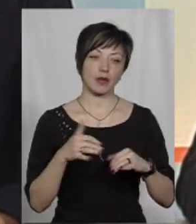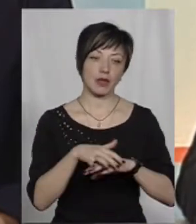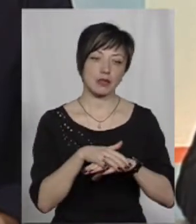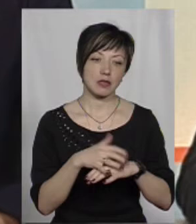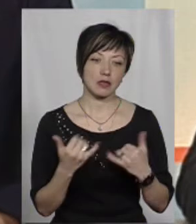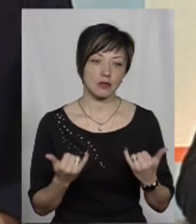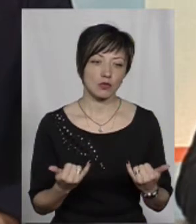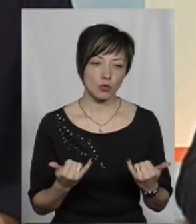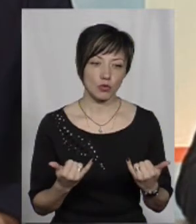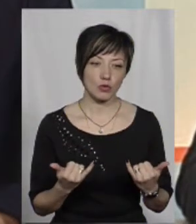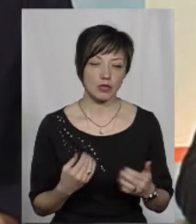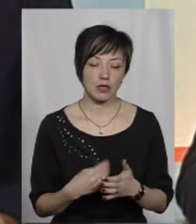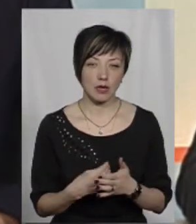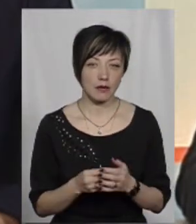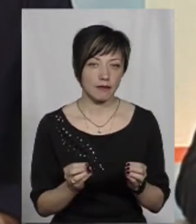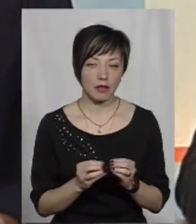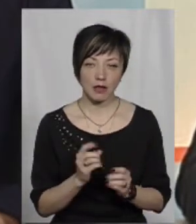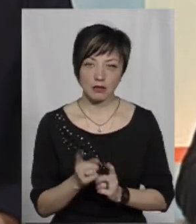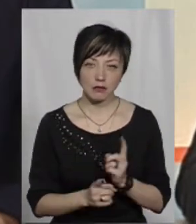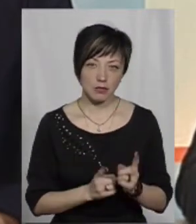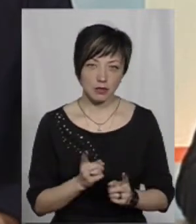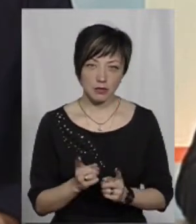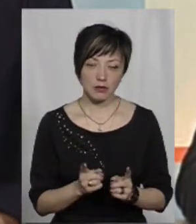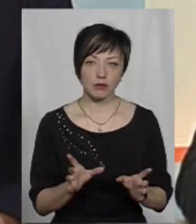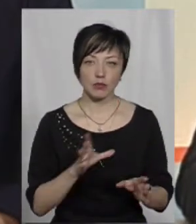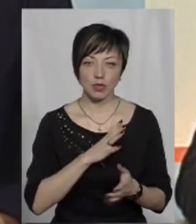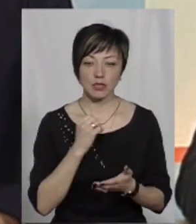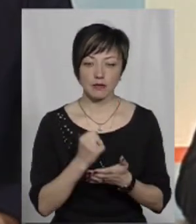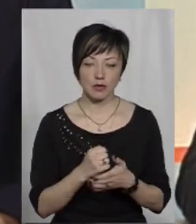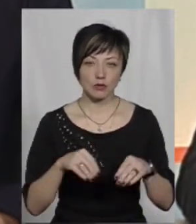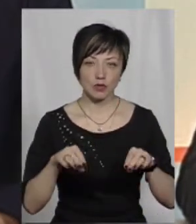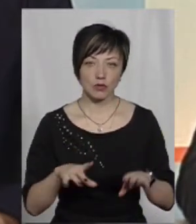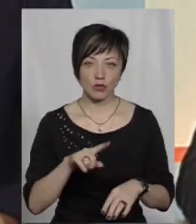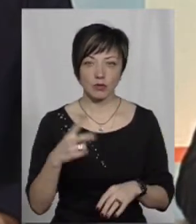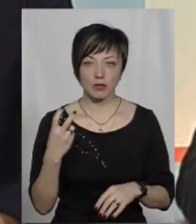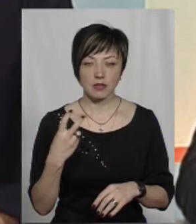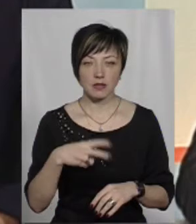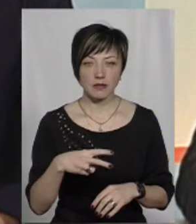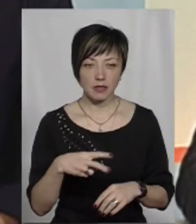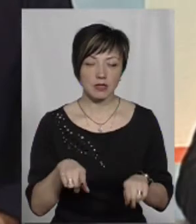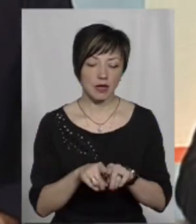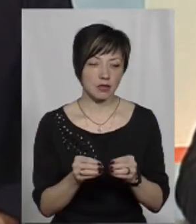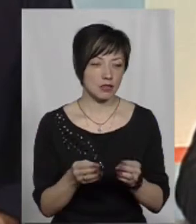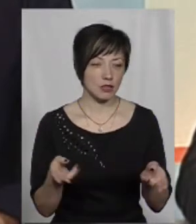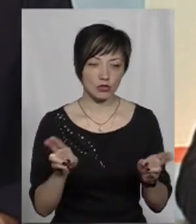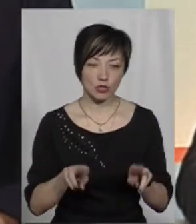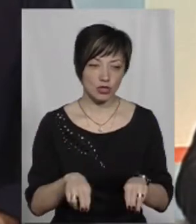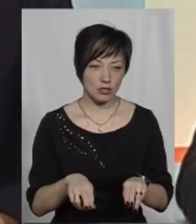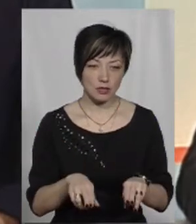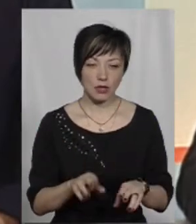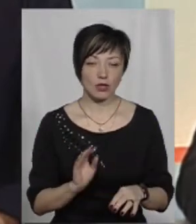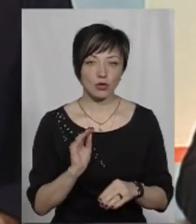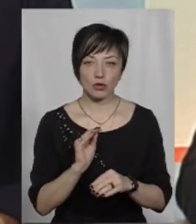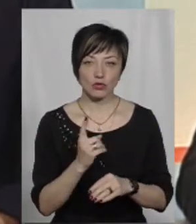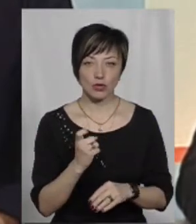на сьогодні тарифи незмінні. Вони, як були затверджені постанови номер 220 НКРКП, так і залишилися. Тобто